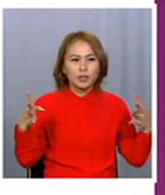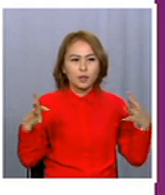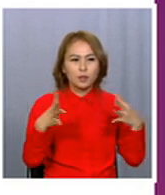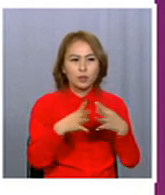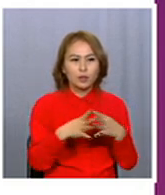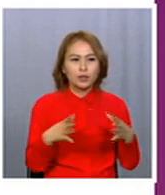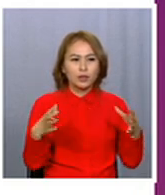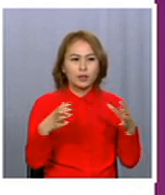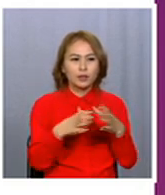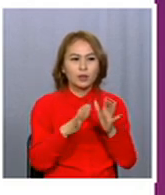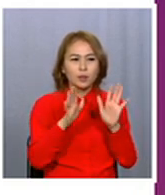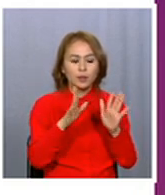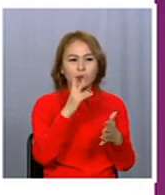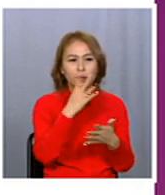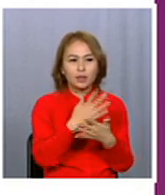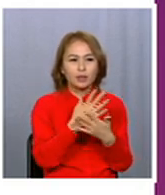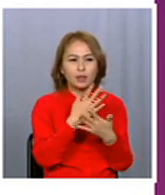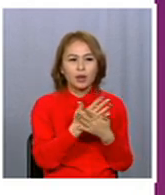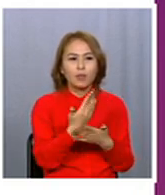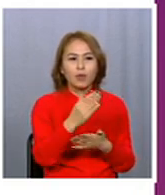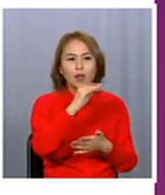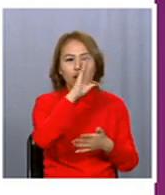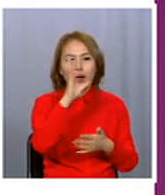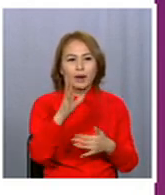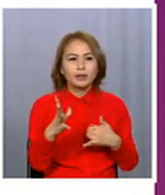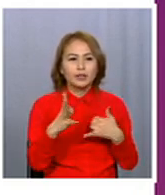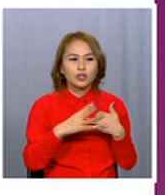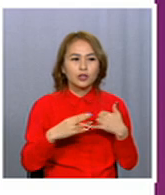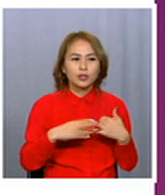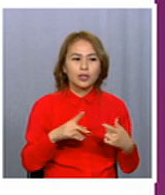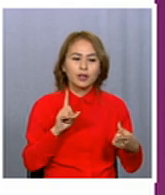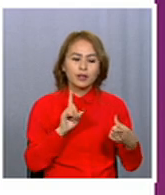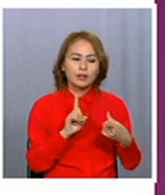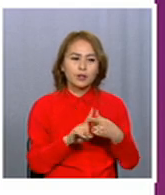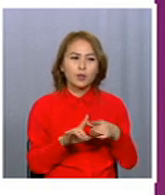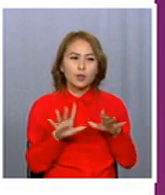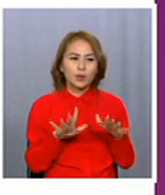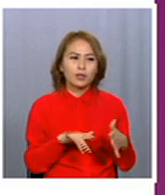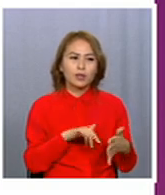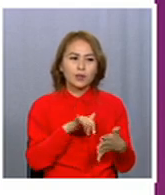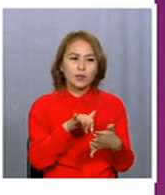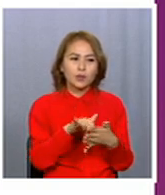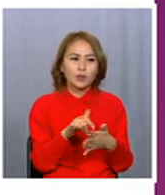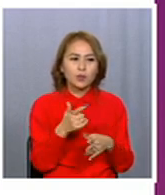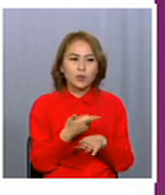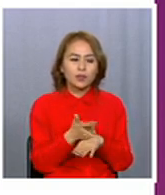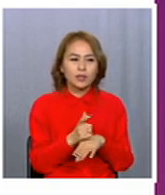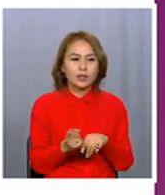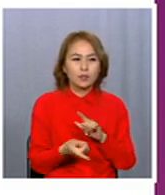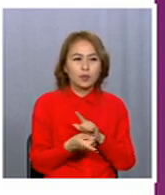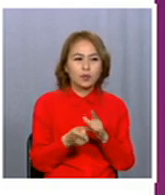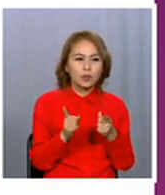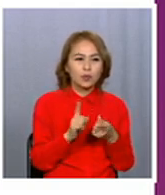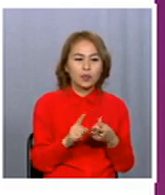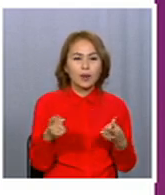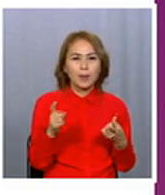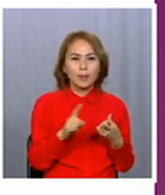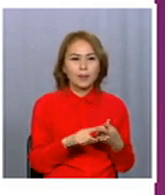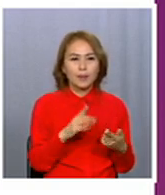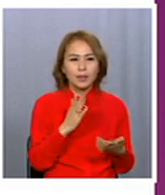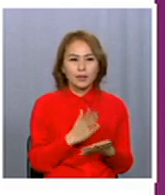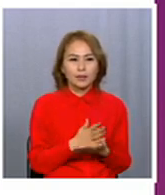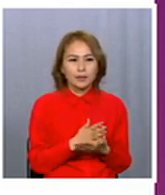шағылысқан бөлігі ғана көрінеді. Бұл айдың жерге қатысты орналасуының өзгеріп